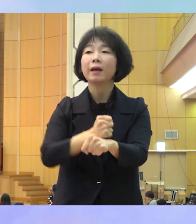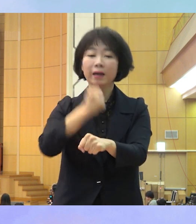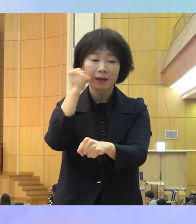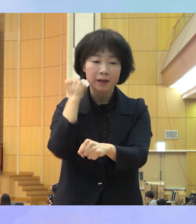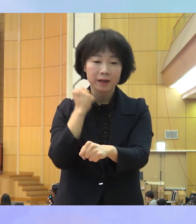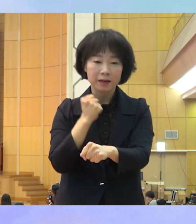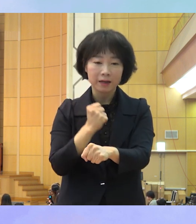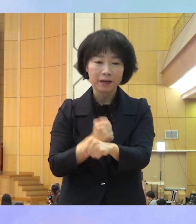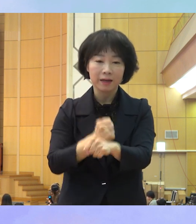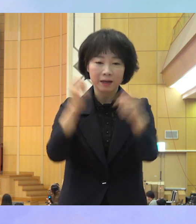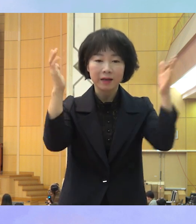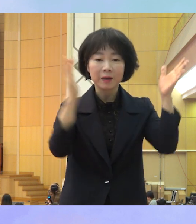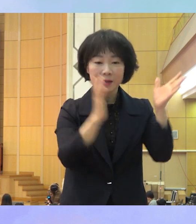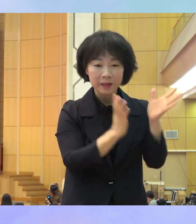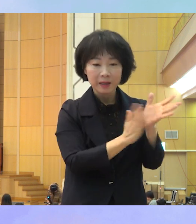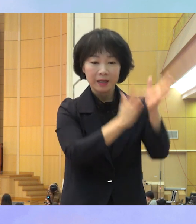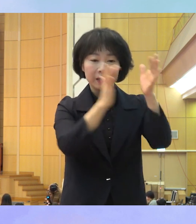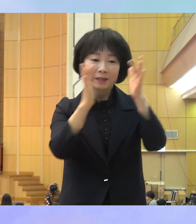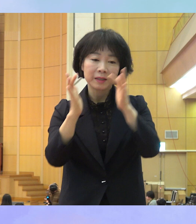굴복하네.